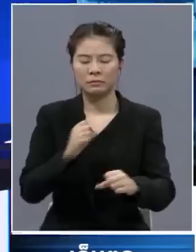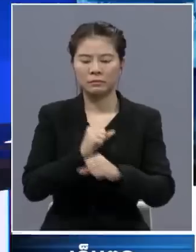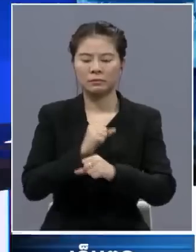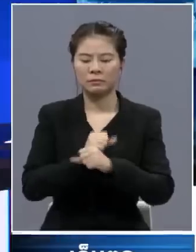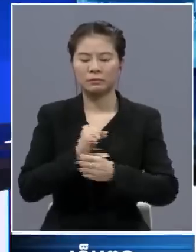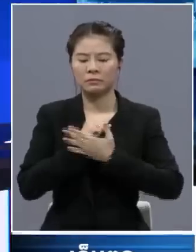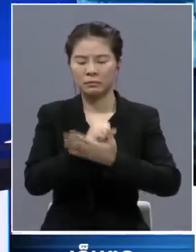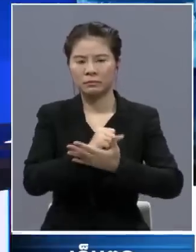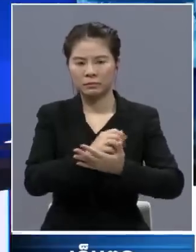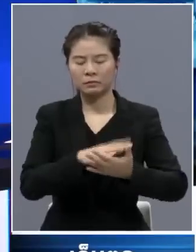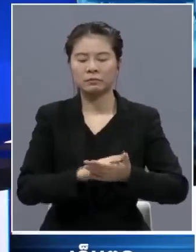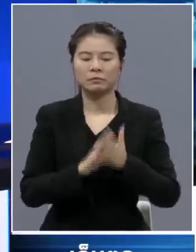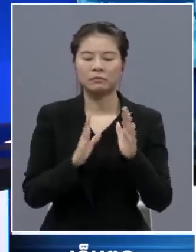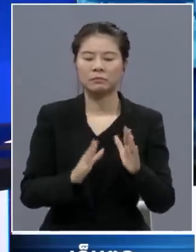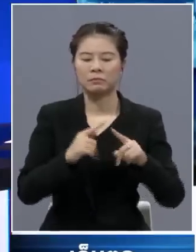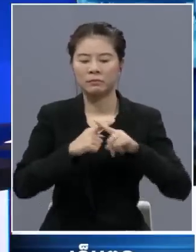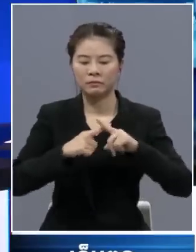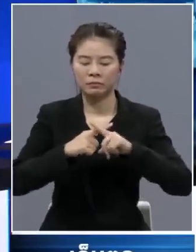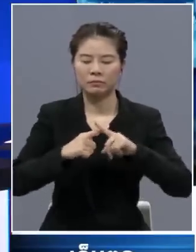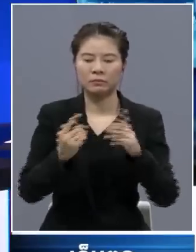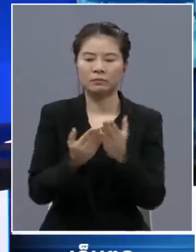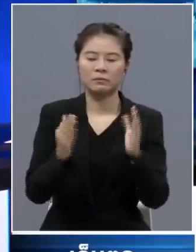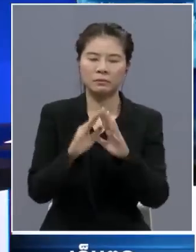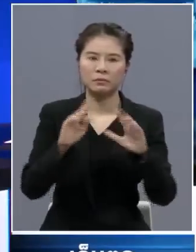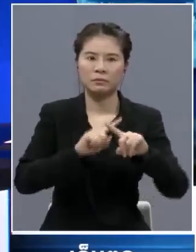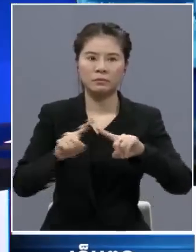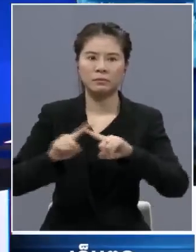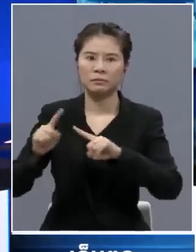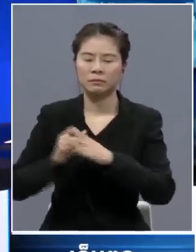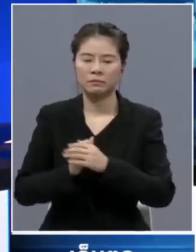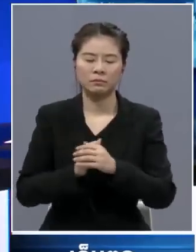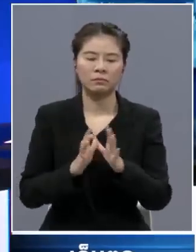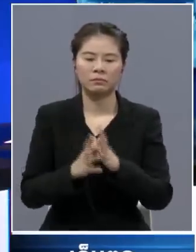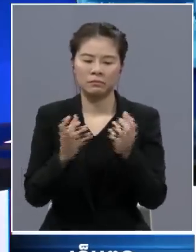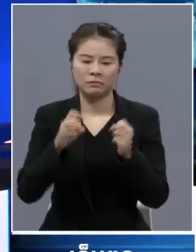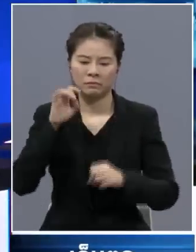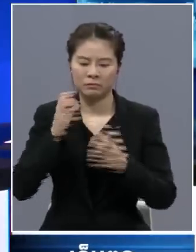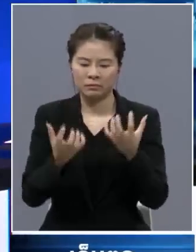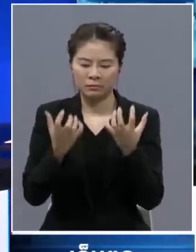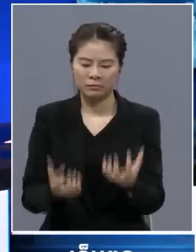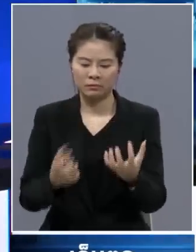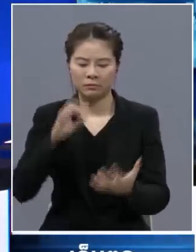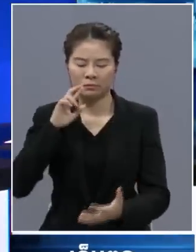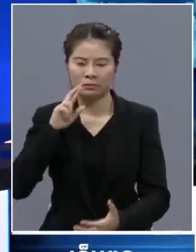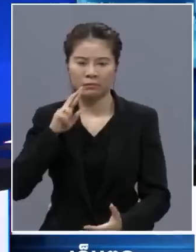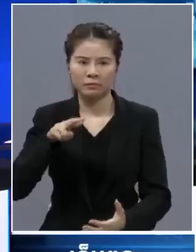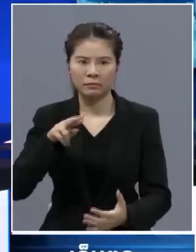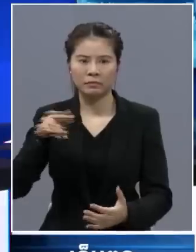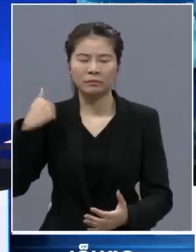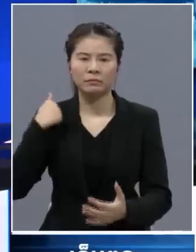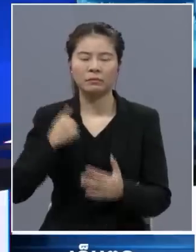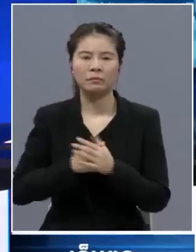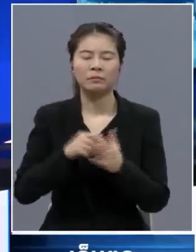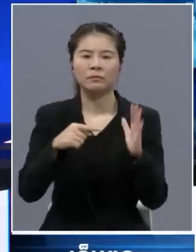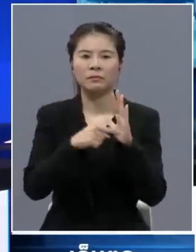ยเหลือผู้ที่ประสบภัยแล้วเป็นเหตุการณ์ที่รุนแรงที่สุดในรอบ40ปีด้วยนะครับที่เกิดขึ้นที่สามงามที่จังหวัดพิจิตรนะครับตรวจสอบเรื่องนี้พร้